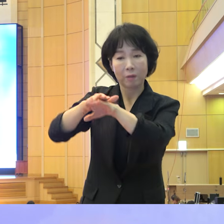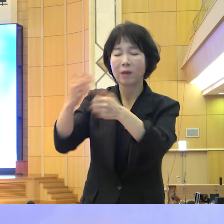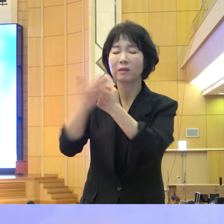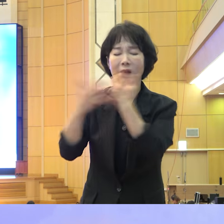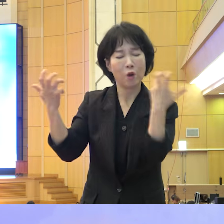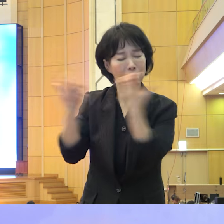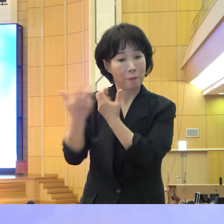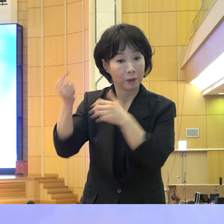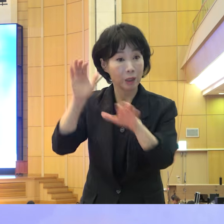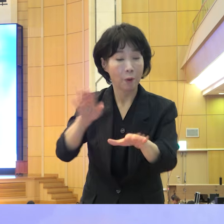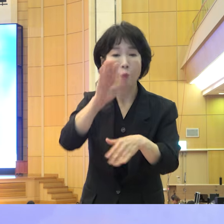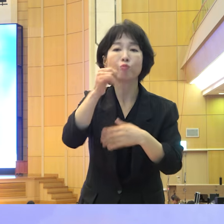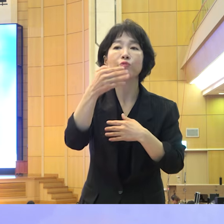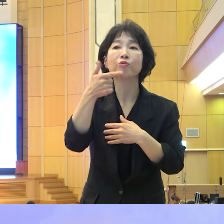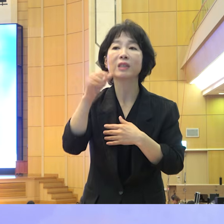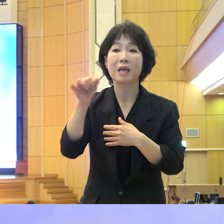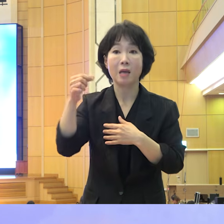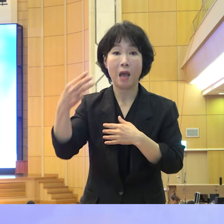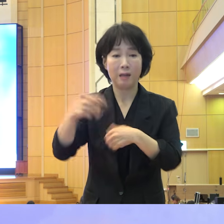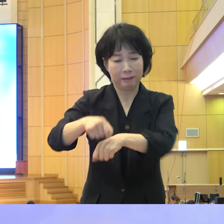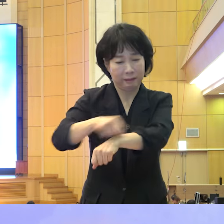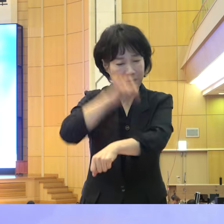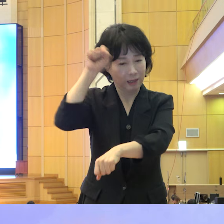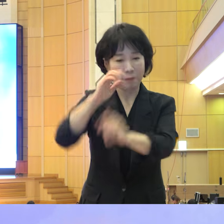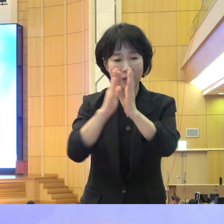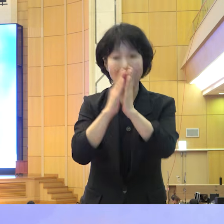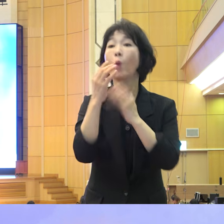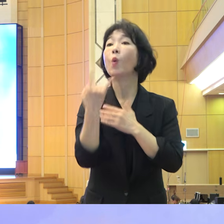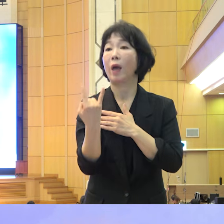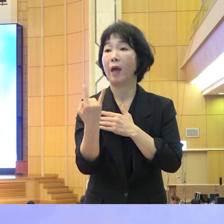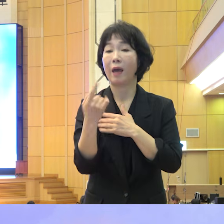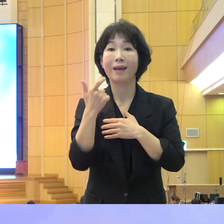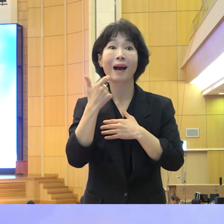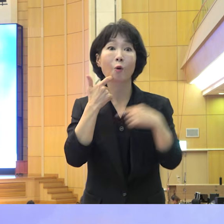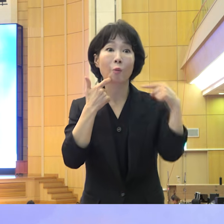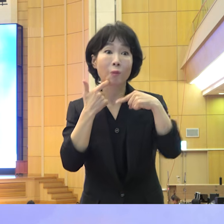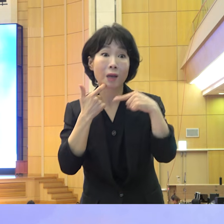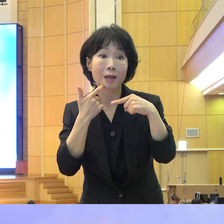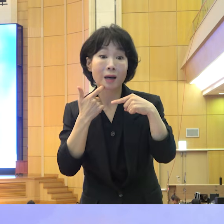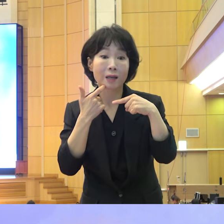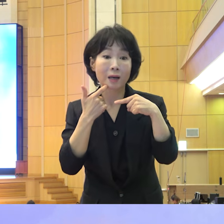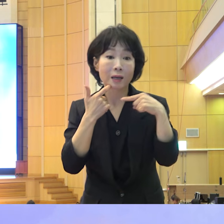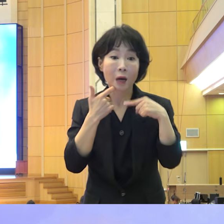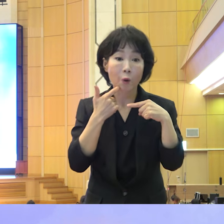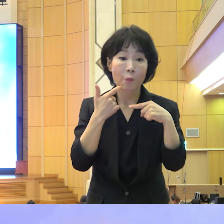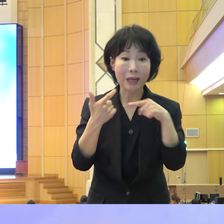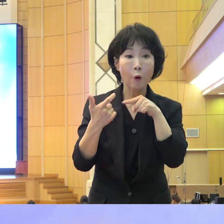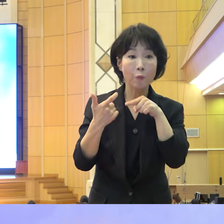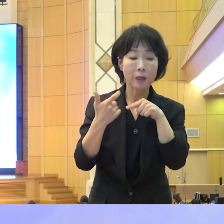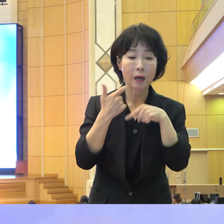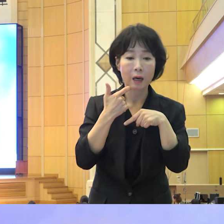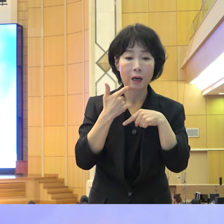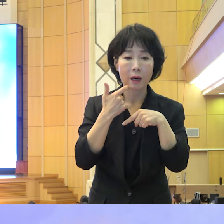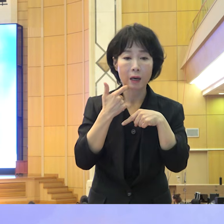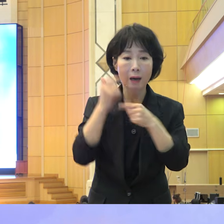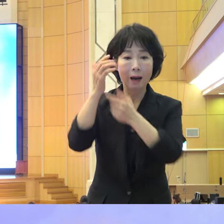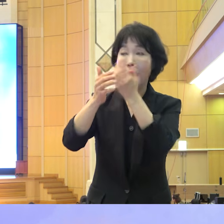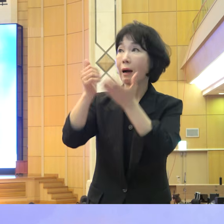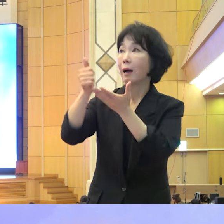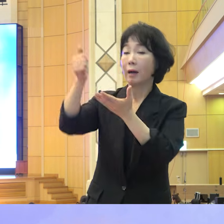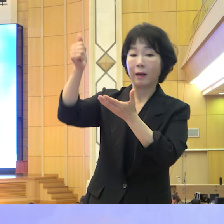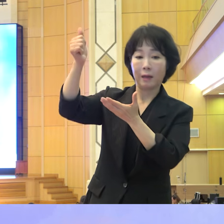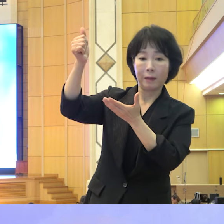이번에 분이엘 특별 새벽기도에는 야고비가 창세기 32장에 보면